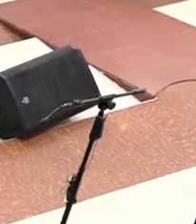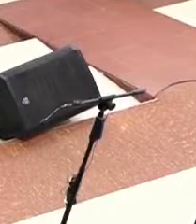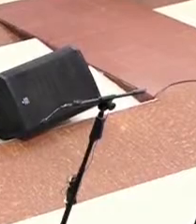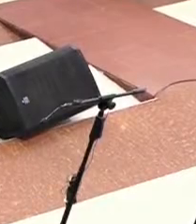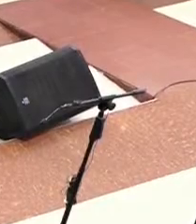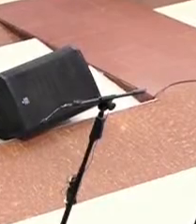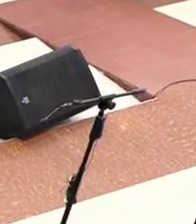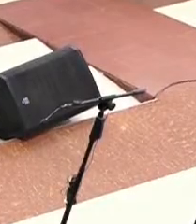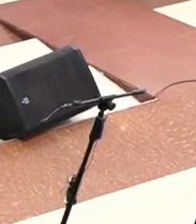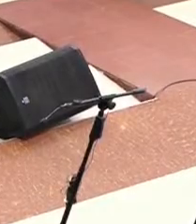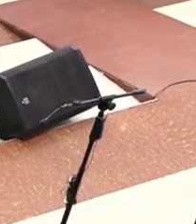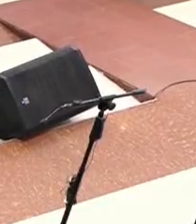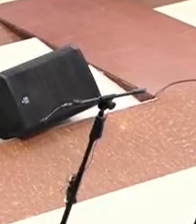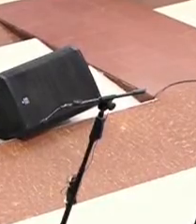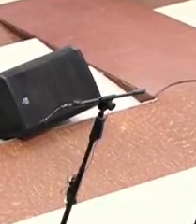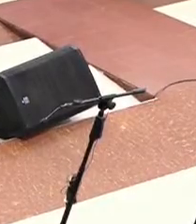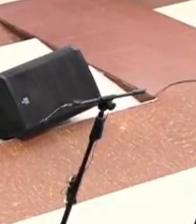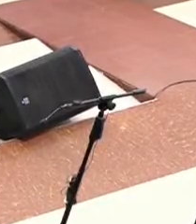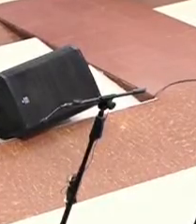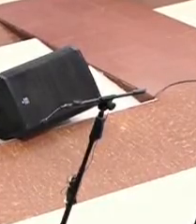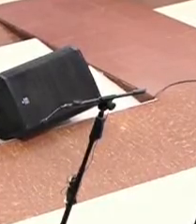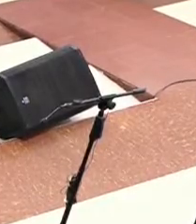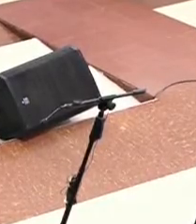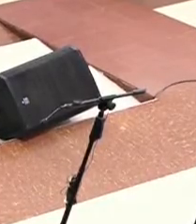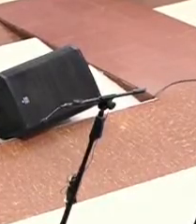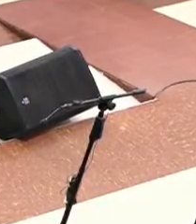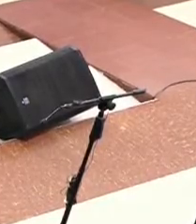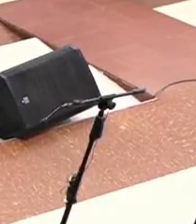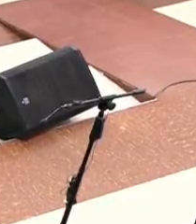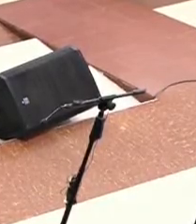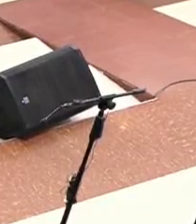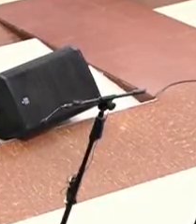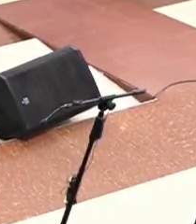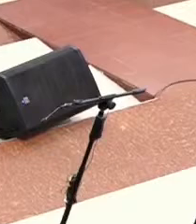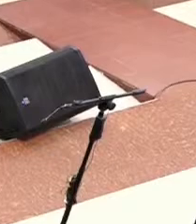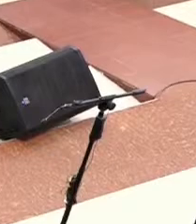Ukiajibu maombi Ukiajibu